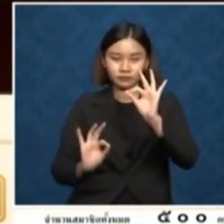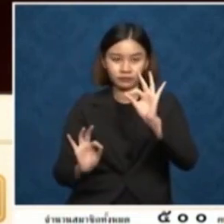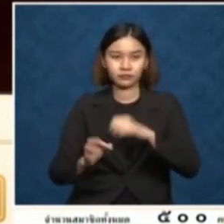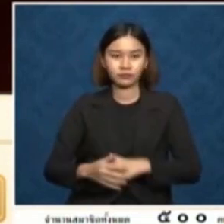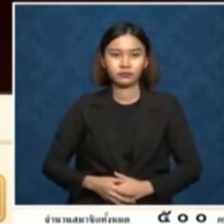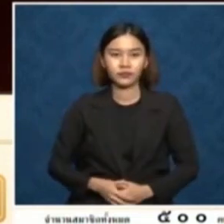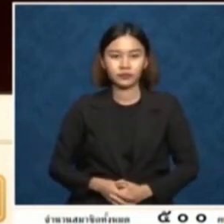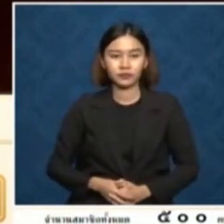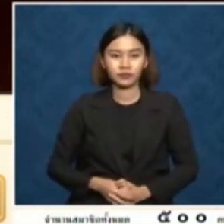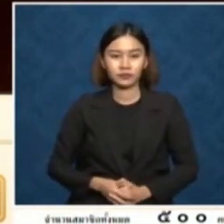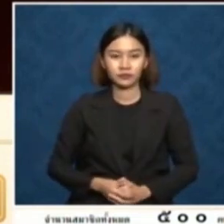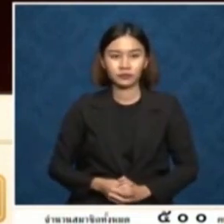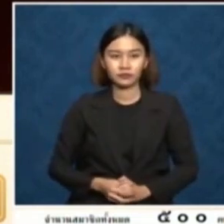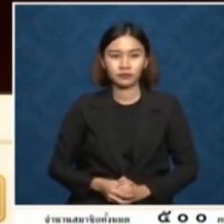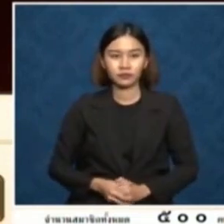ครับ